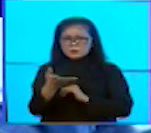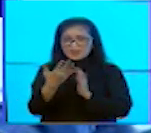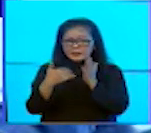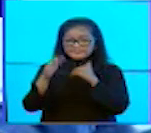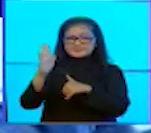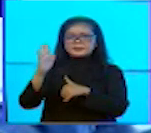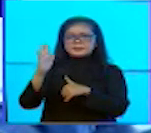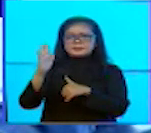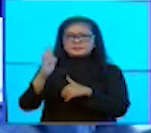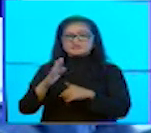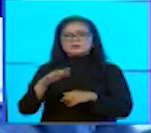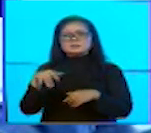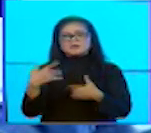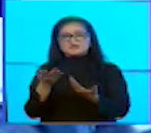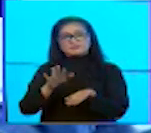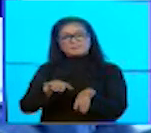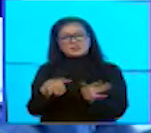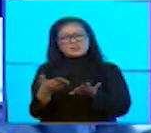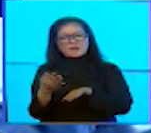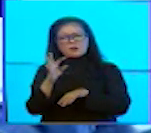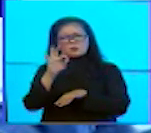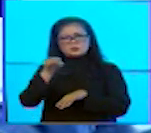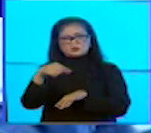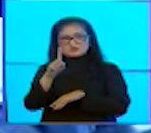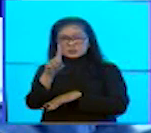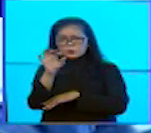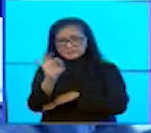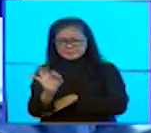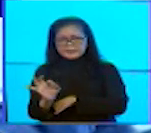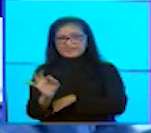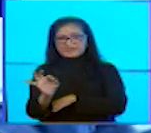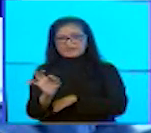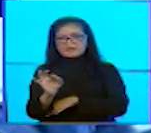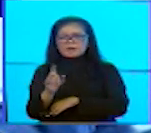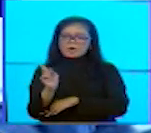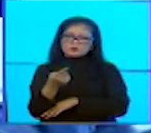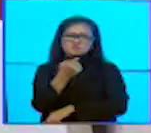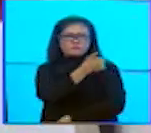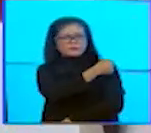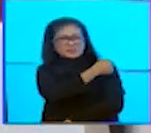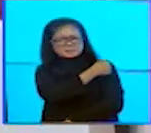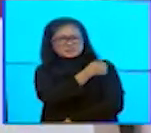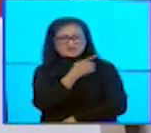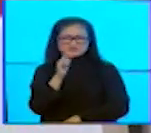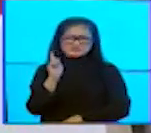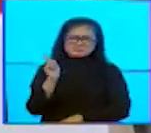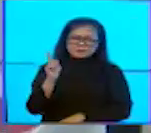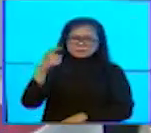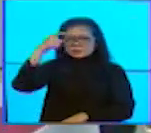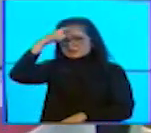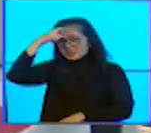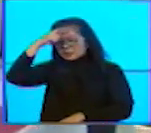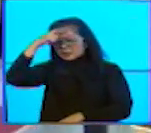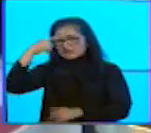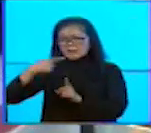COVID. Ke-54 warga yang meninggal telah divaksin lantaran komorbid atau terdapat penyakit bawaan. Untuk